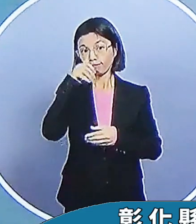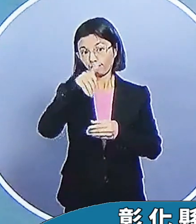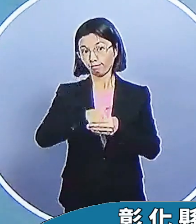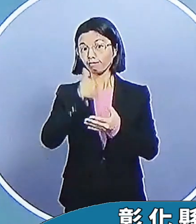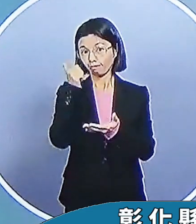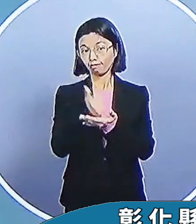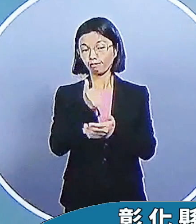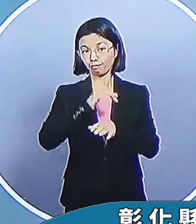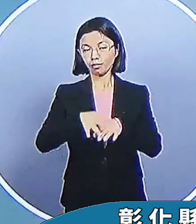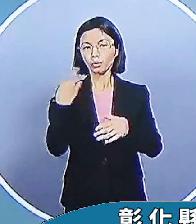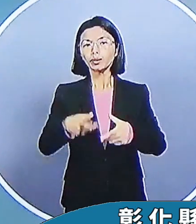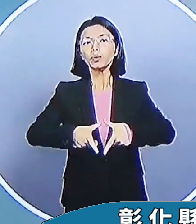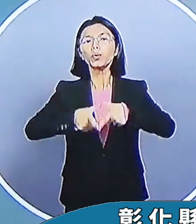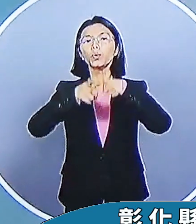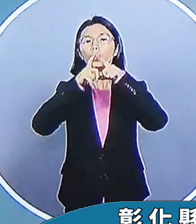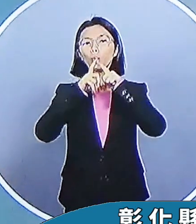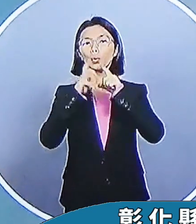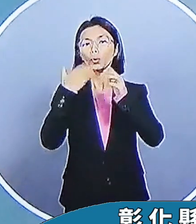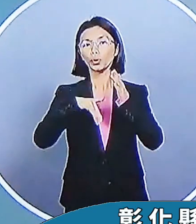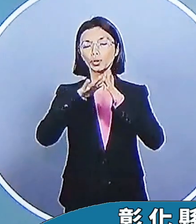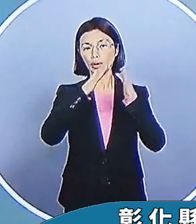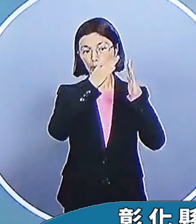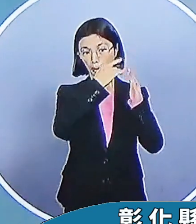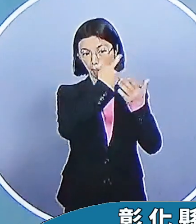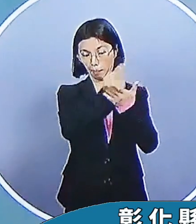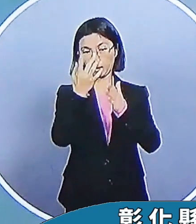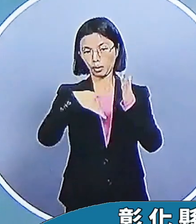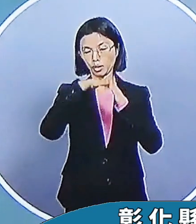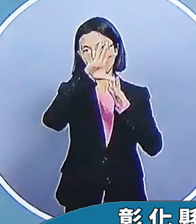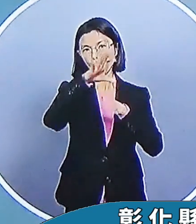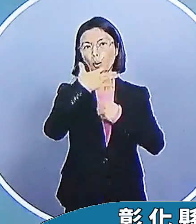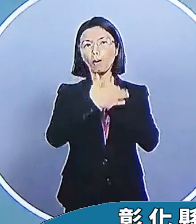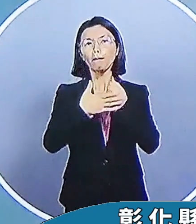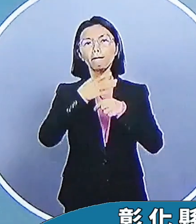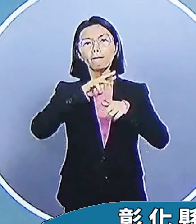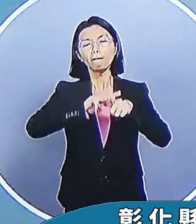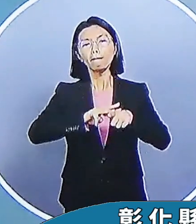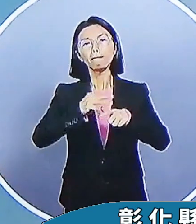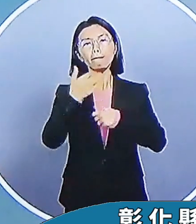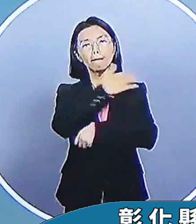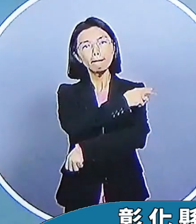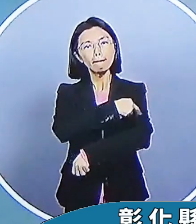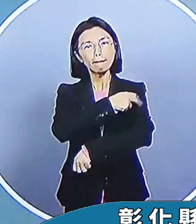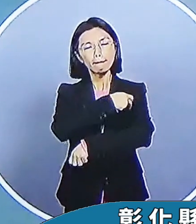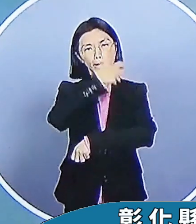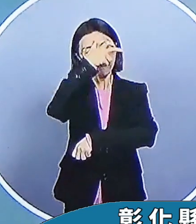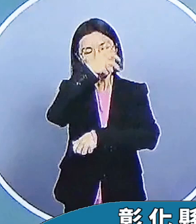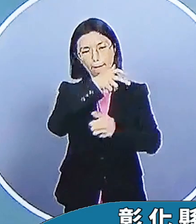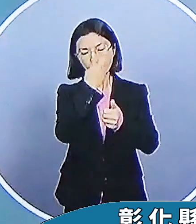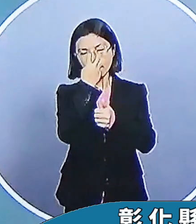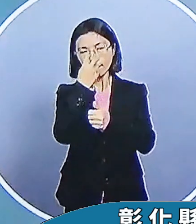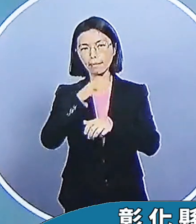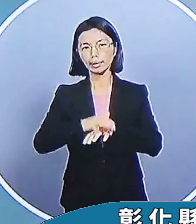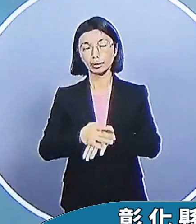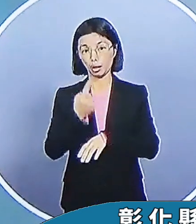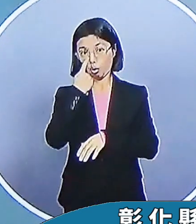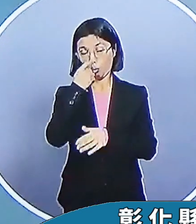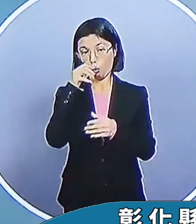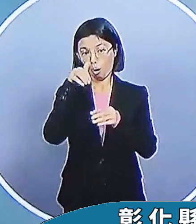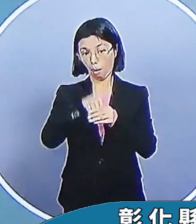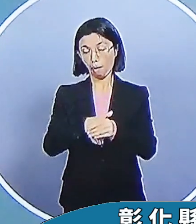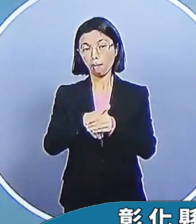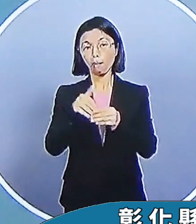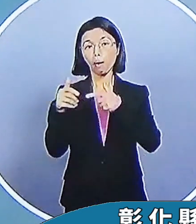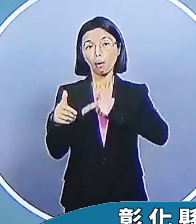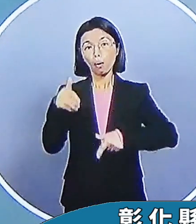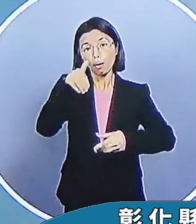后，我会再来恢复我们校校有保全。另外，我嘛甲咱所有乡亲来报告，未来秀芳也当选，我